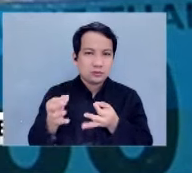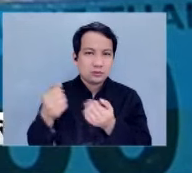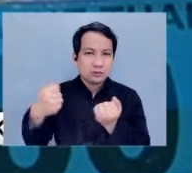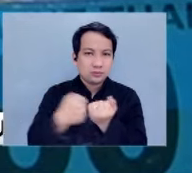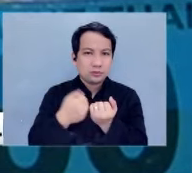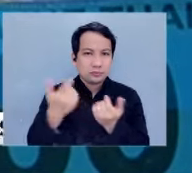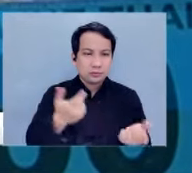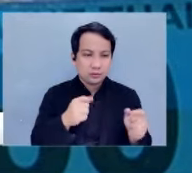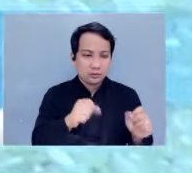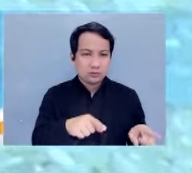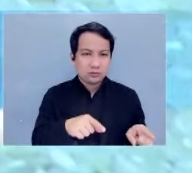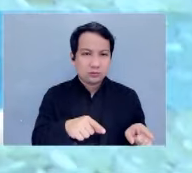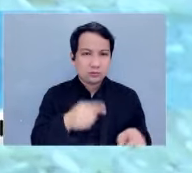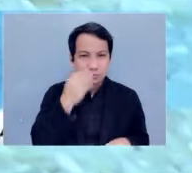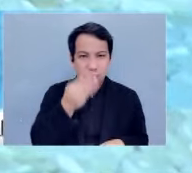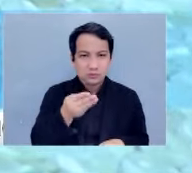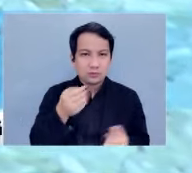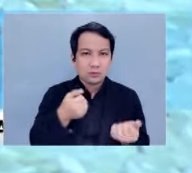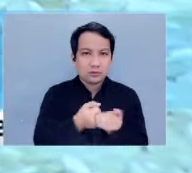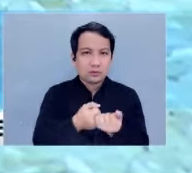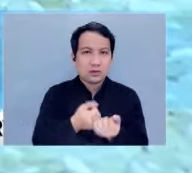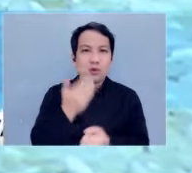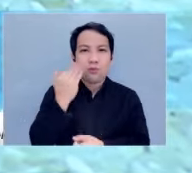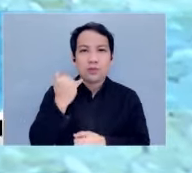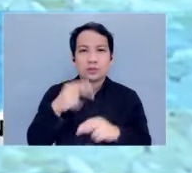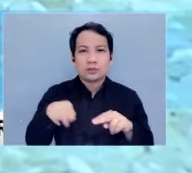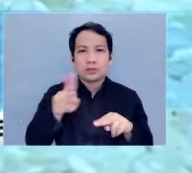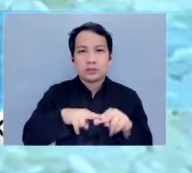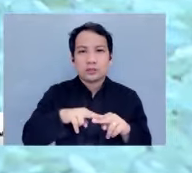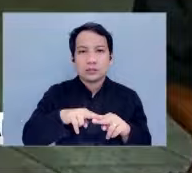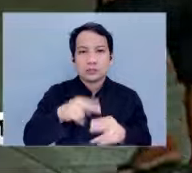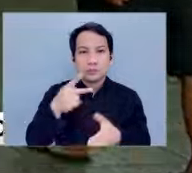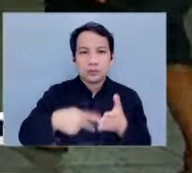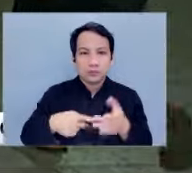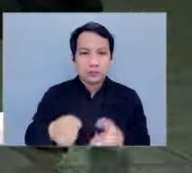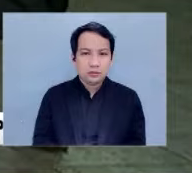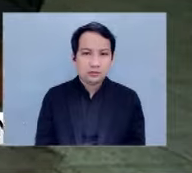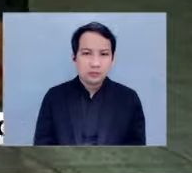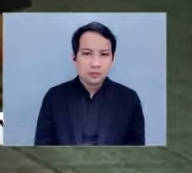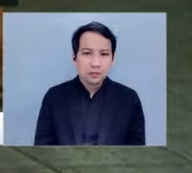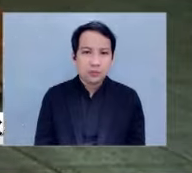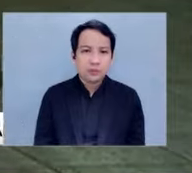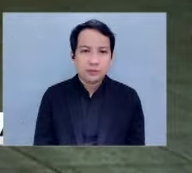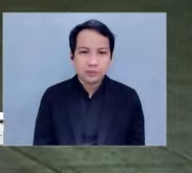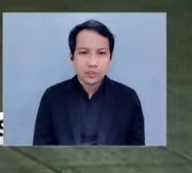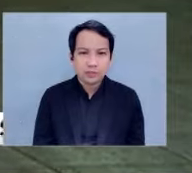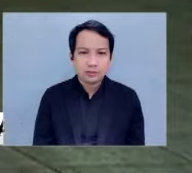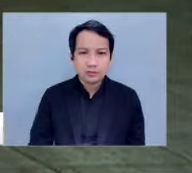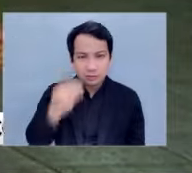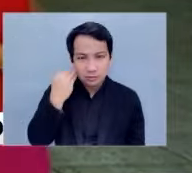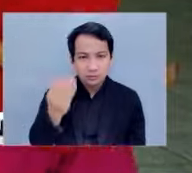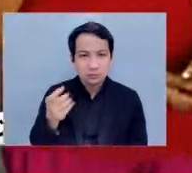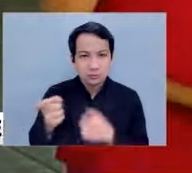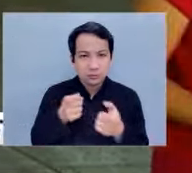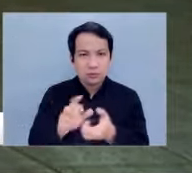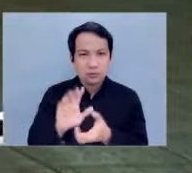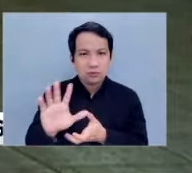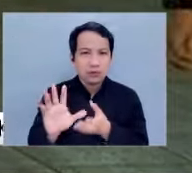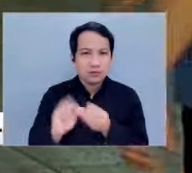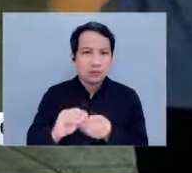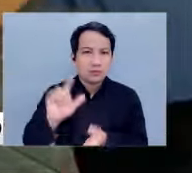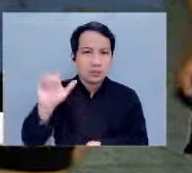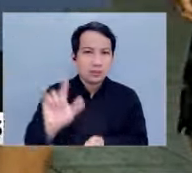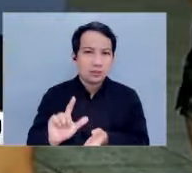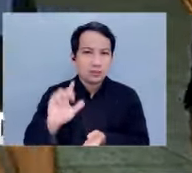tindera, kakaunti ang supply, kaya nagtaas ng presuhan. Jester, nagpaalala naman ang mga tindera, kahit na nagbaba ng preso ang ilang